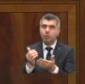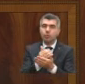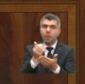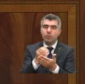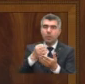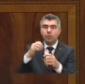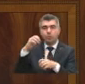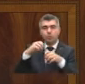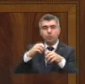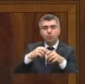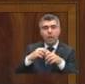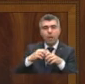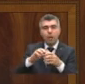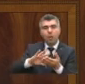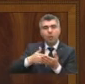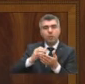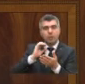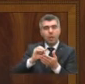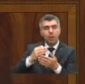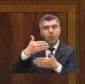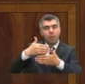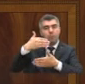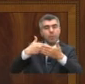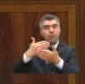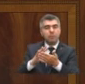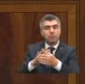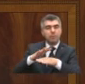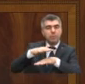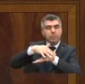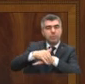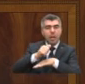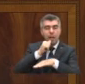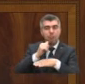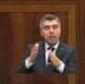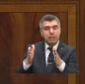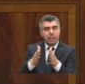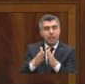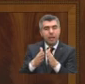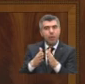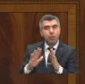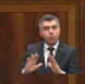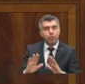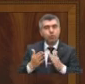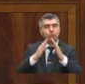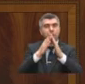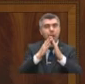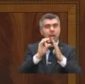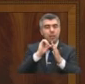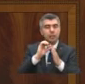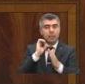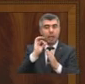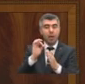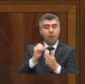المياه العادمة المعالجة والنهوض بسياسة السدود الكبرى والمتوسطة والصغيرة والتلية باعتبارها دعامة